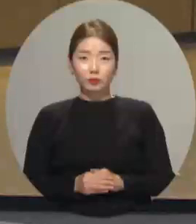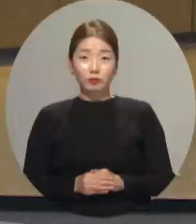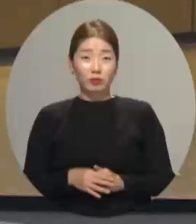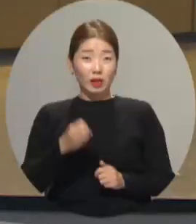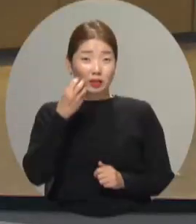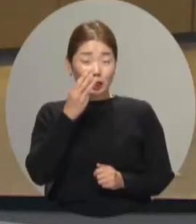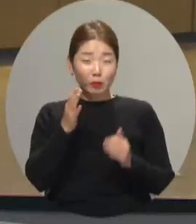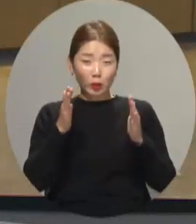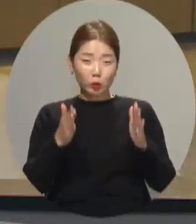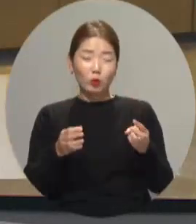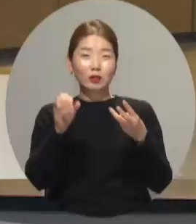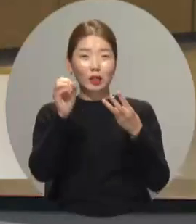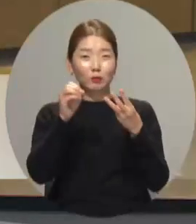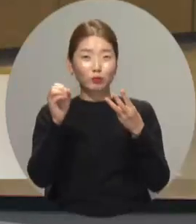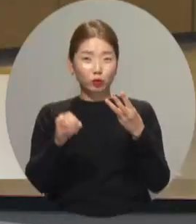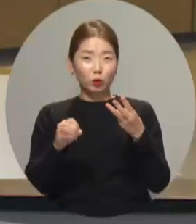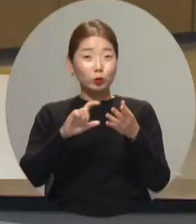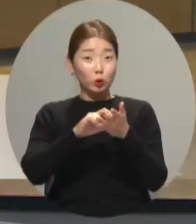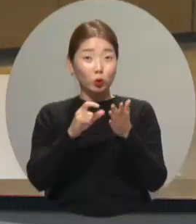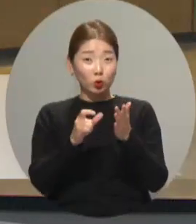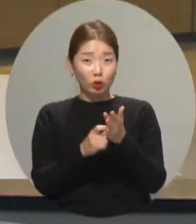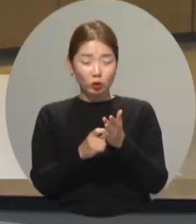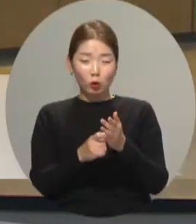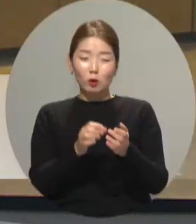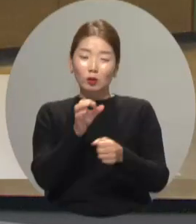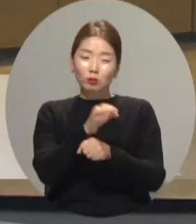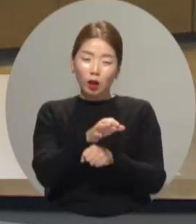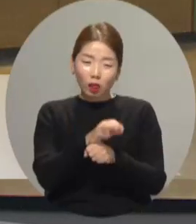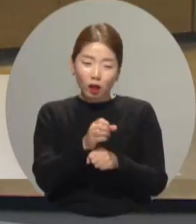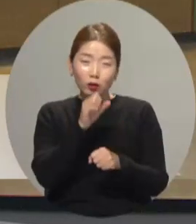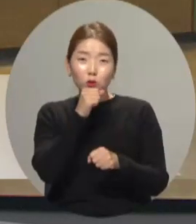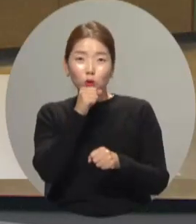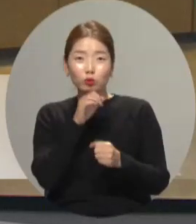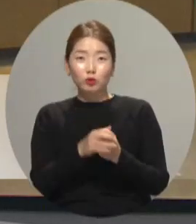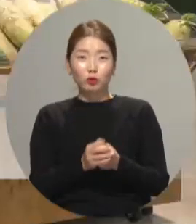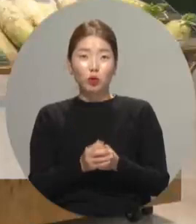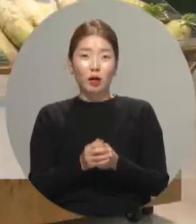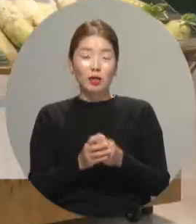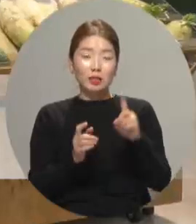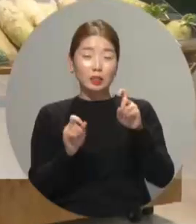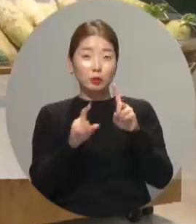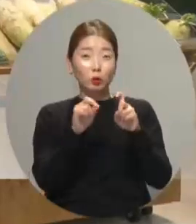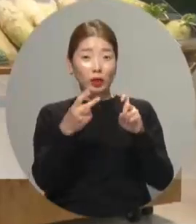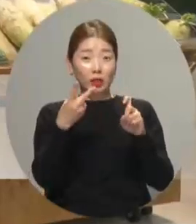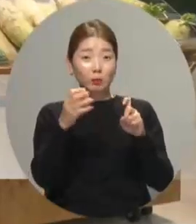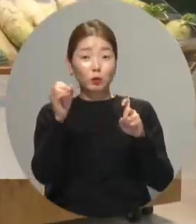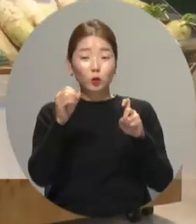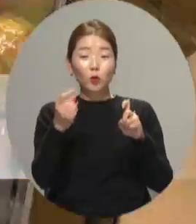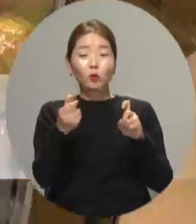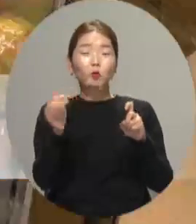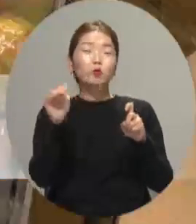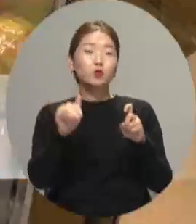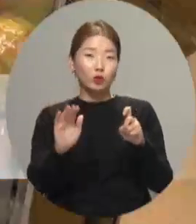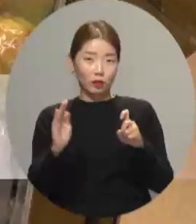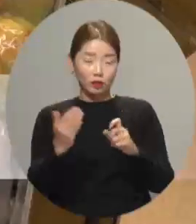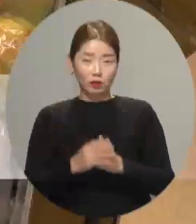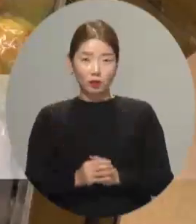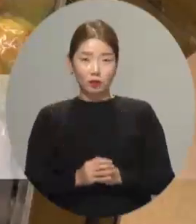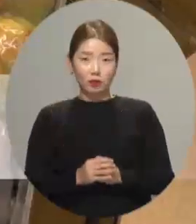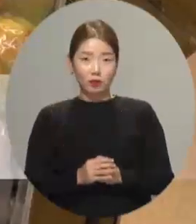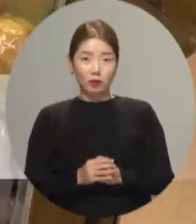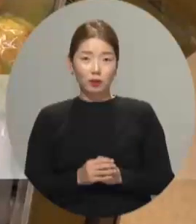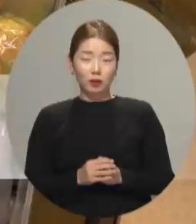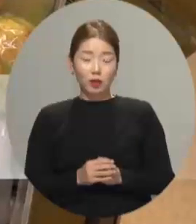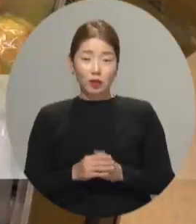3개월째 3%대 상승률을 보였던 전압도 소비자 물가가 지난 달 2% 대로 소폭 둔화했습니다